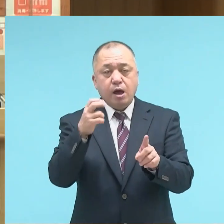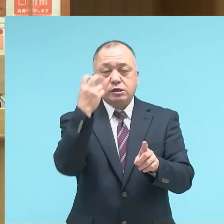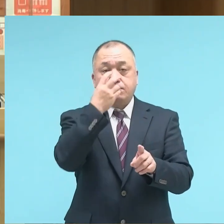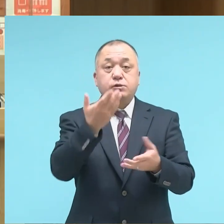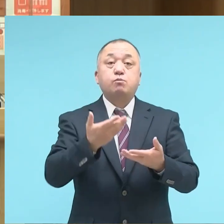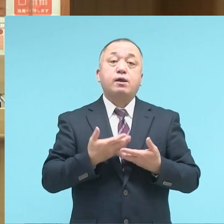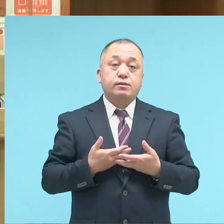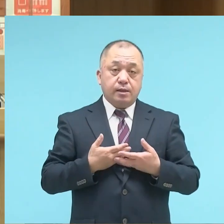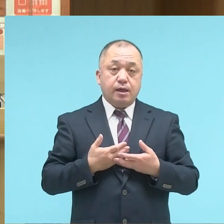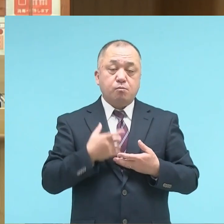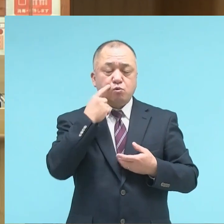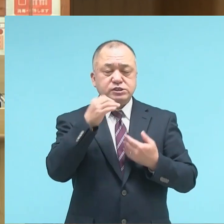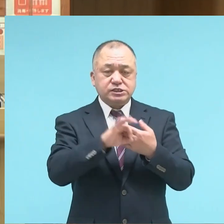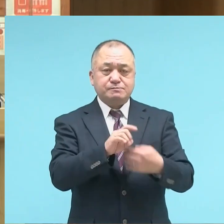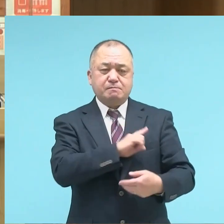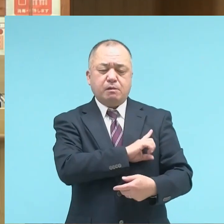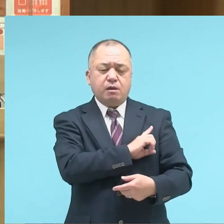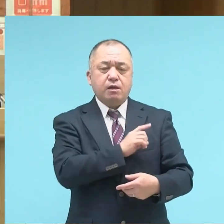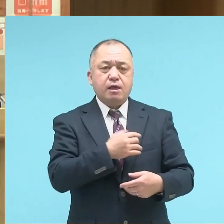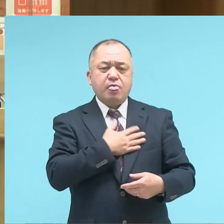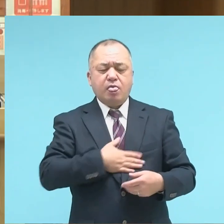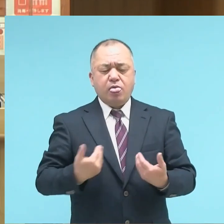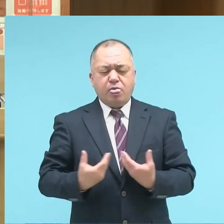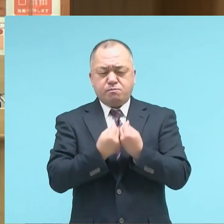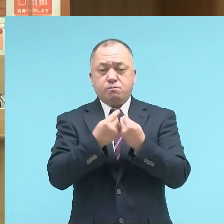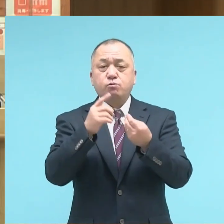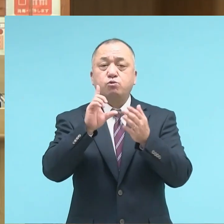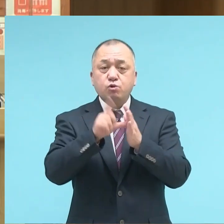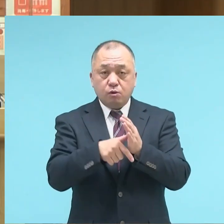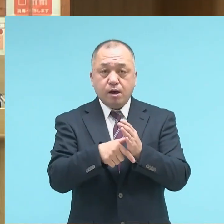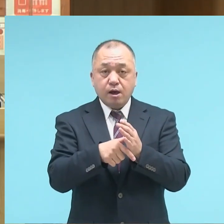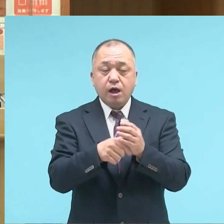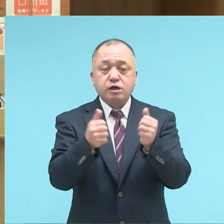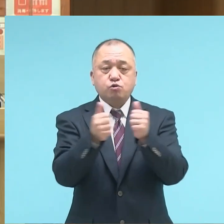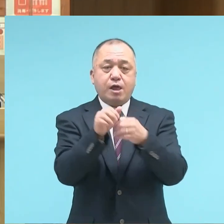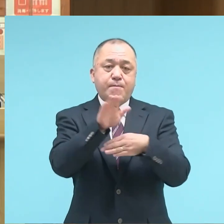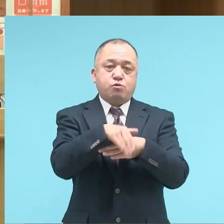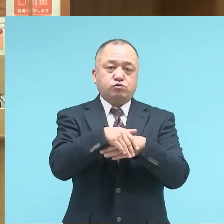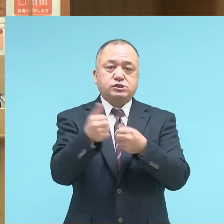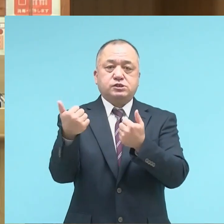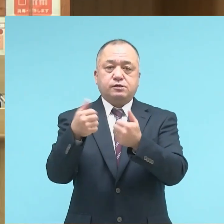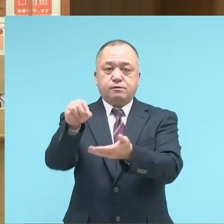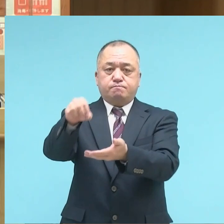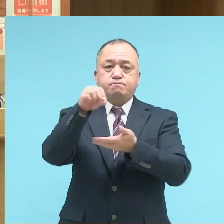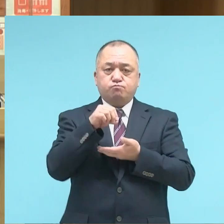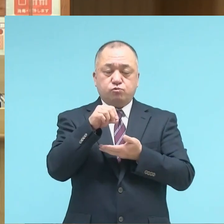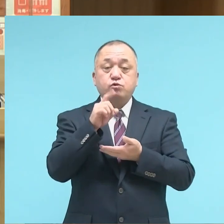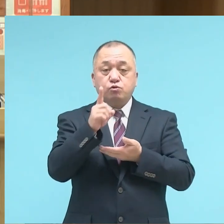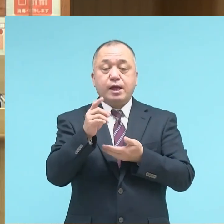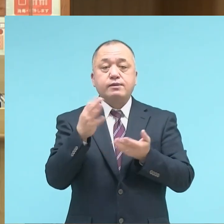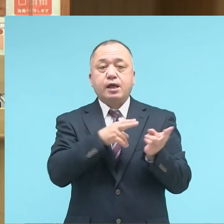調悪くなったらですね、こちらにご連絡をいただいてということでしっかり体制を組んでいきたいというふうに思います。